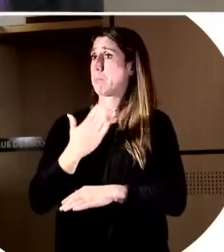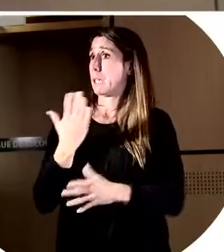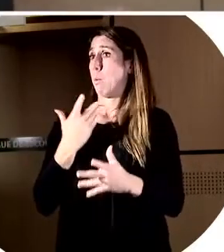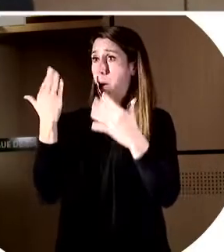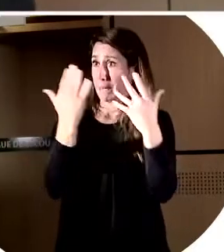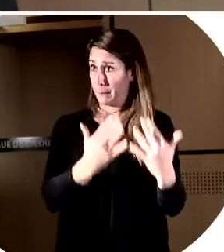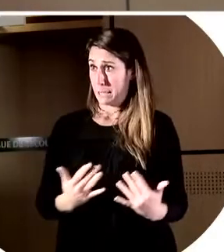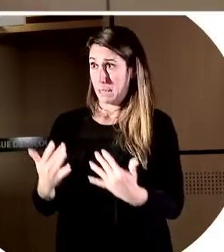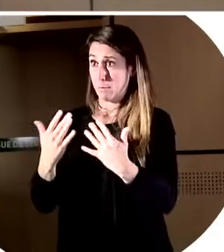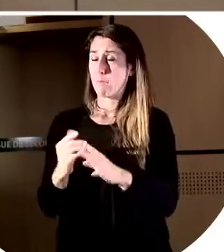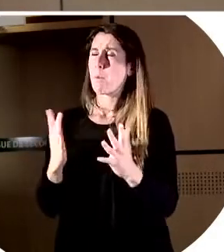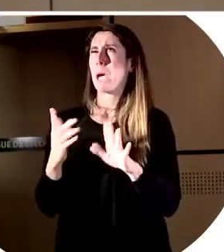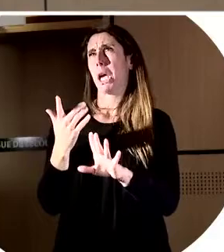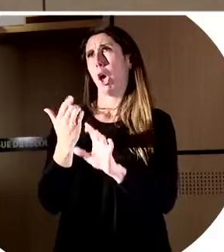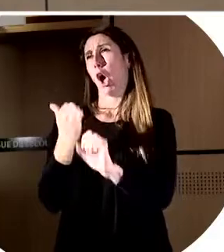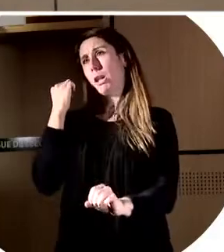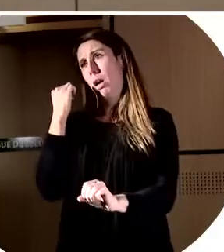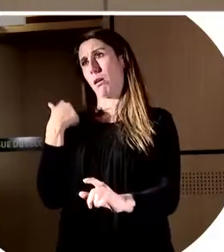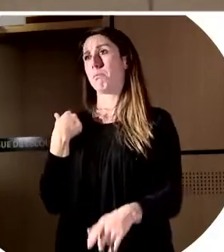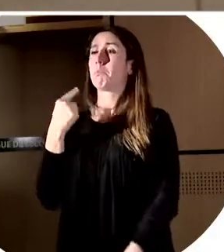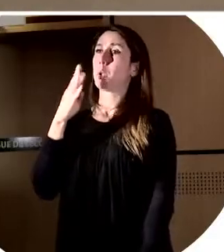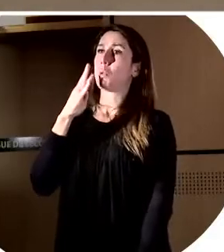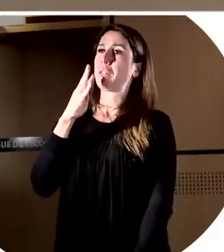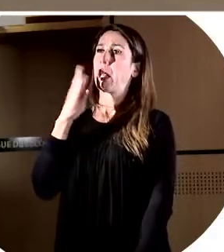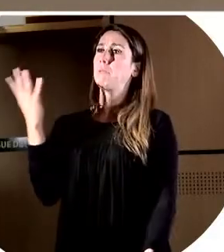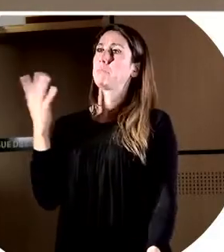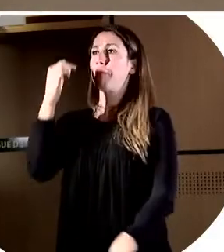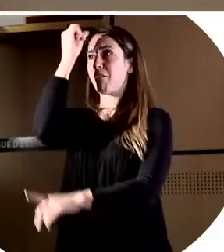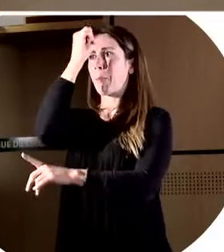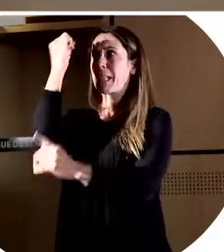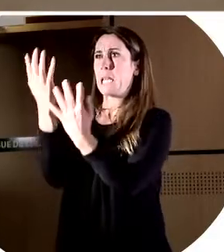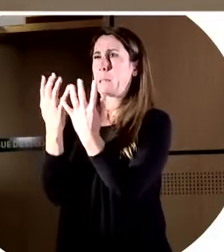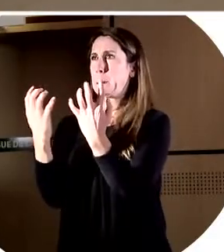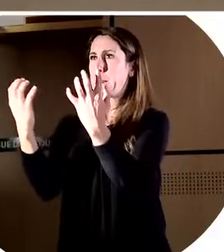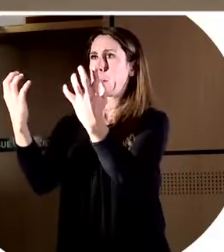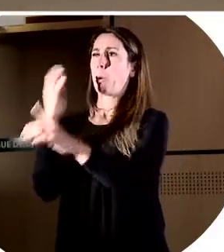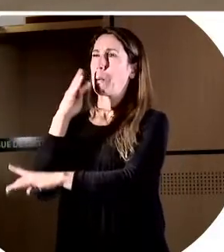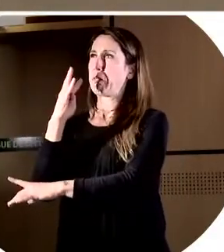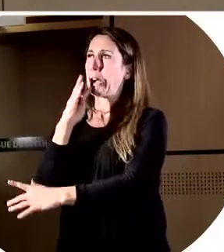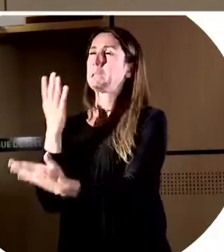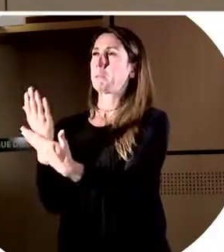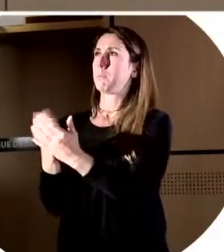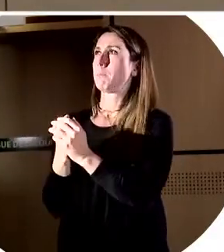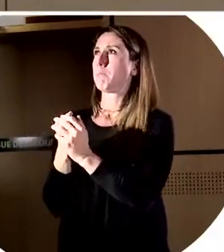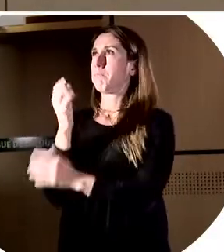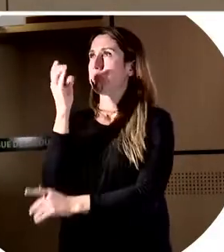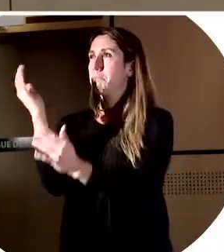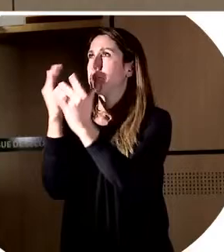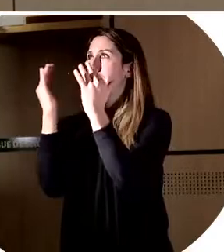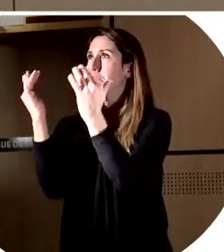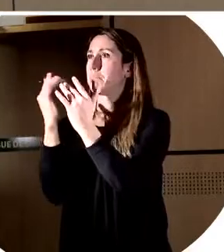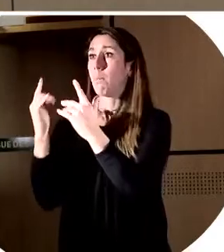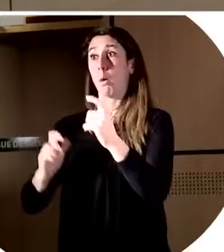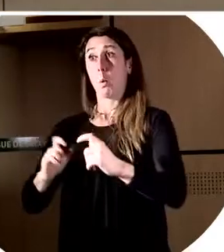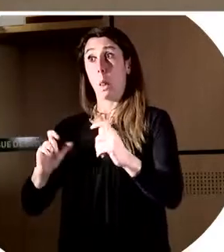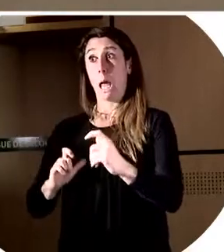a à peu près un an, j'ai été dans une conférence de pharmaciens et j'ai été interpellée par la conférence de mon collègue qui